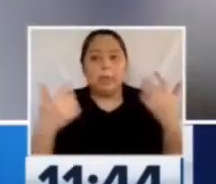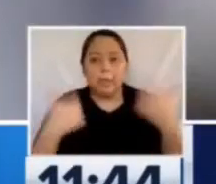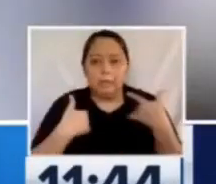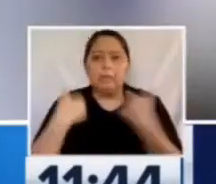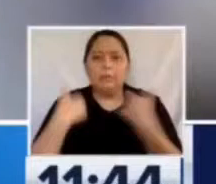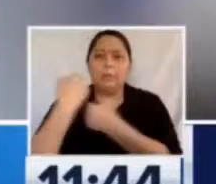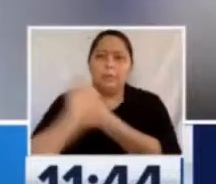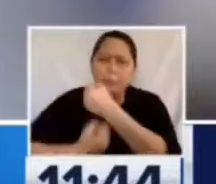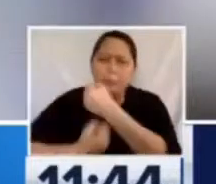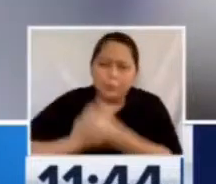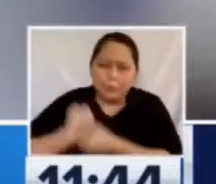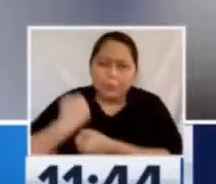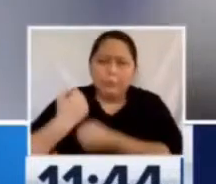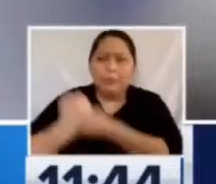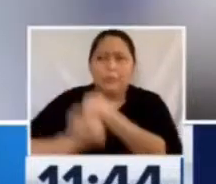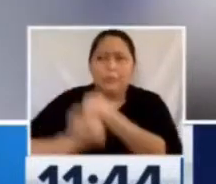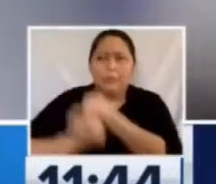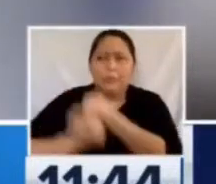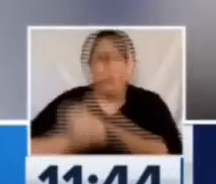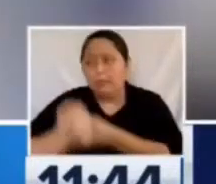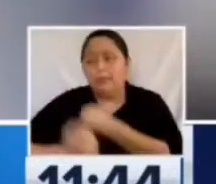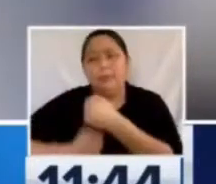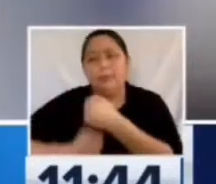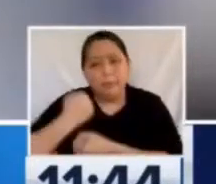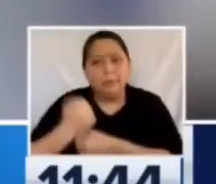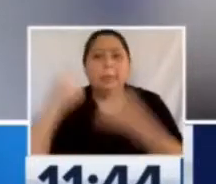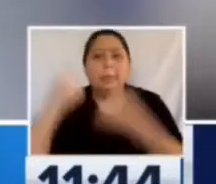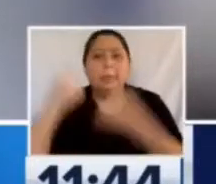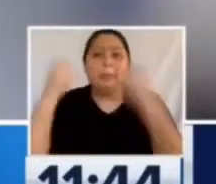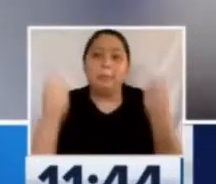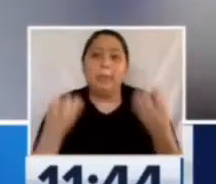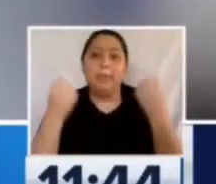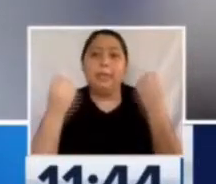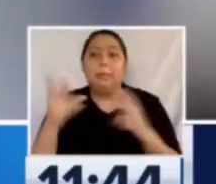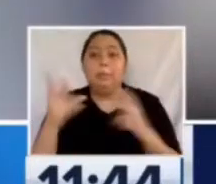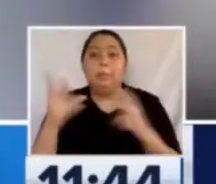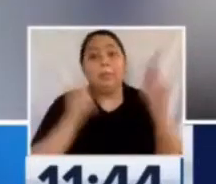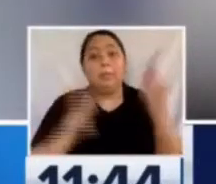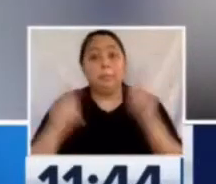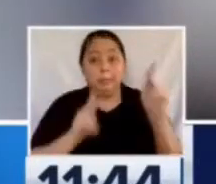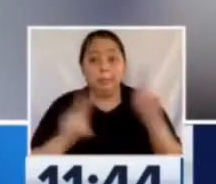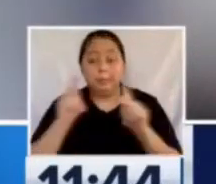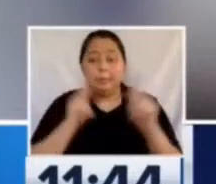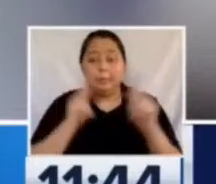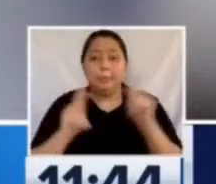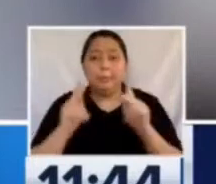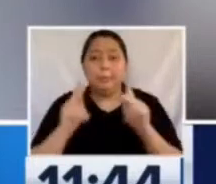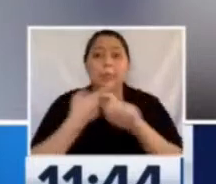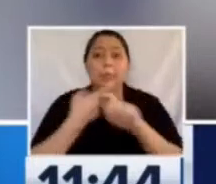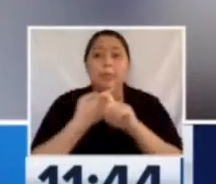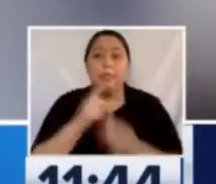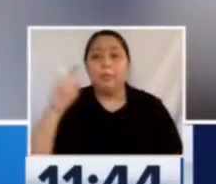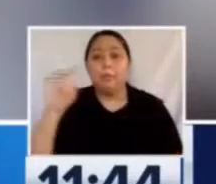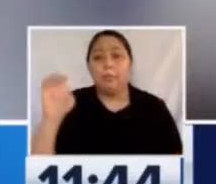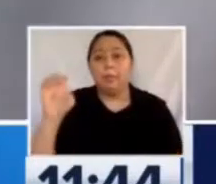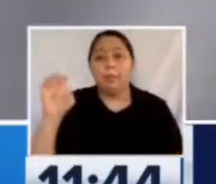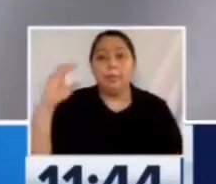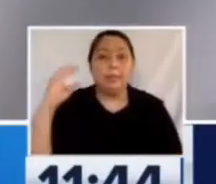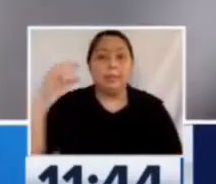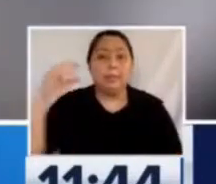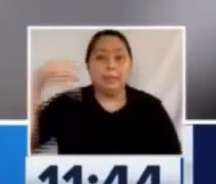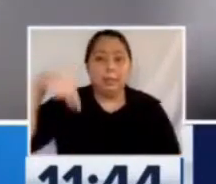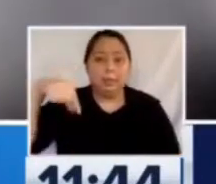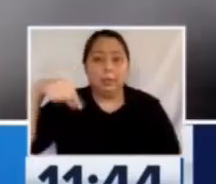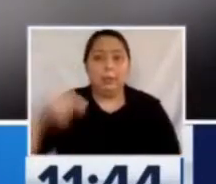Ngunit hindi mo mangyayari to kung hindi tayo makapag-test in a larger capacity. So yung ginawa ho namin sa lungsod ng Taguig, dalawa